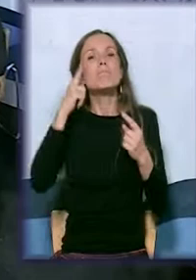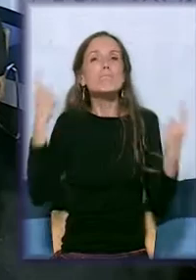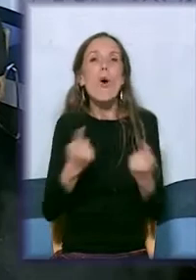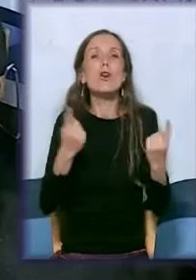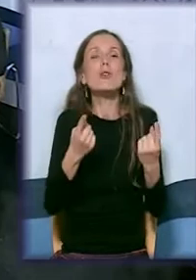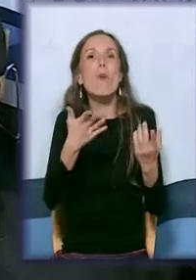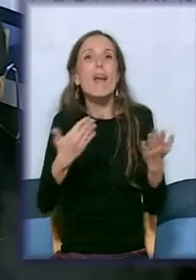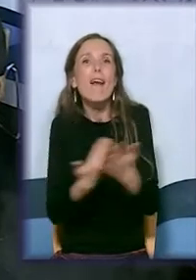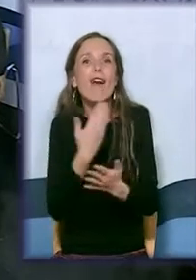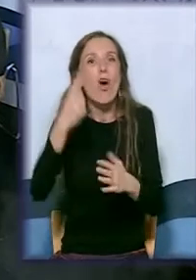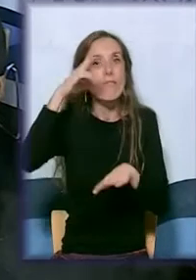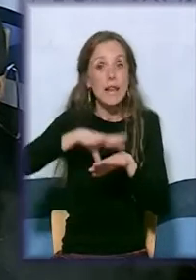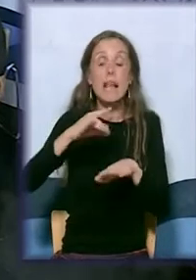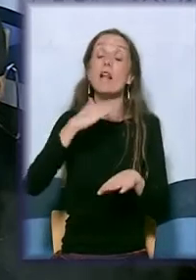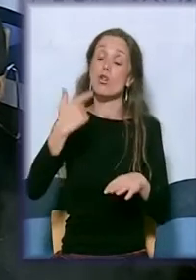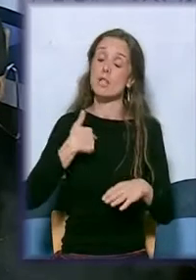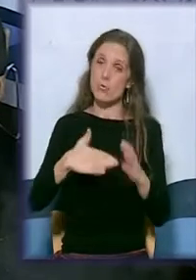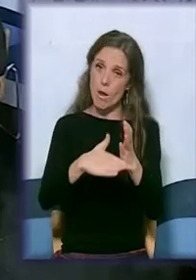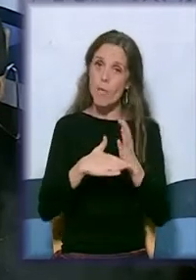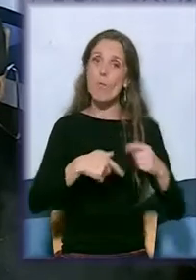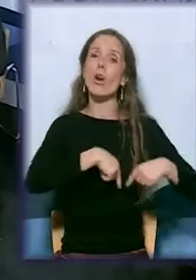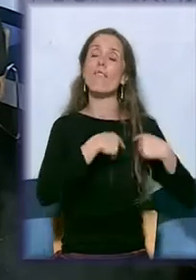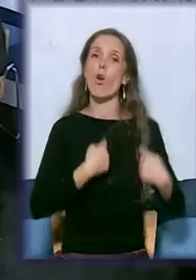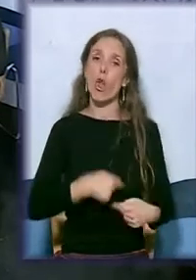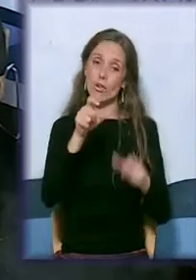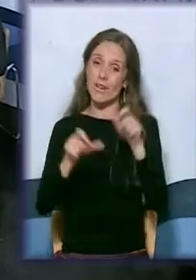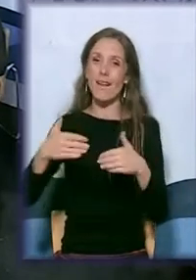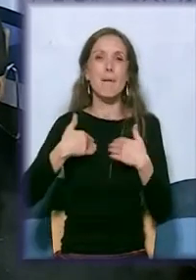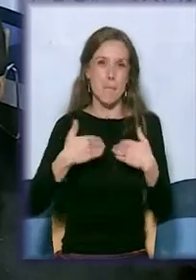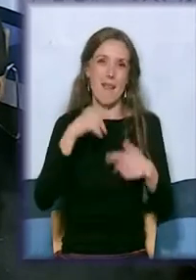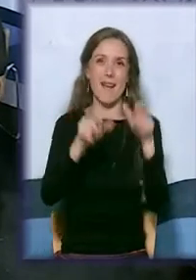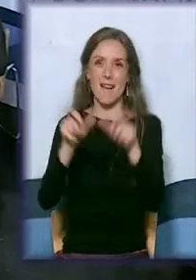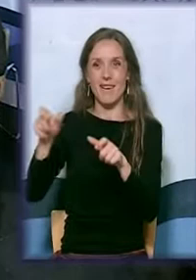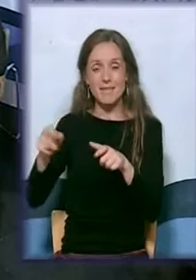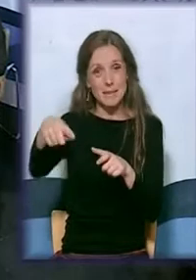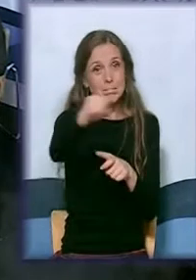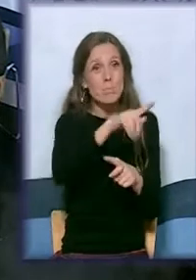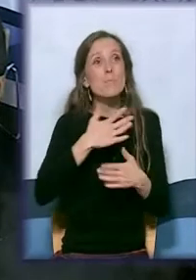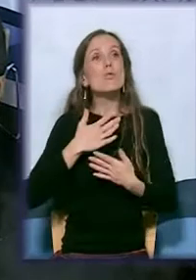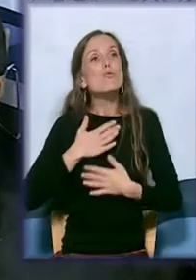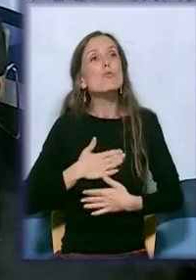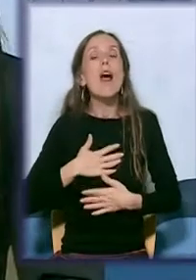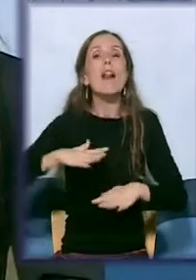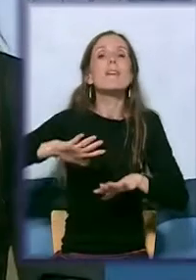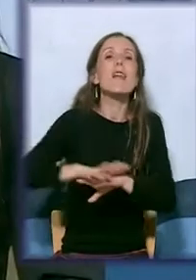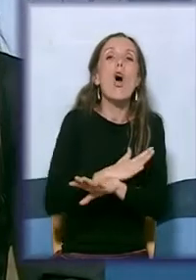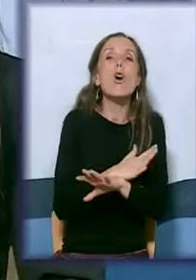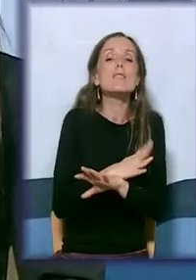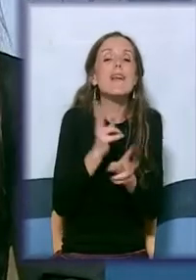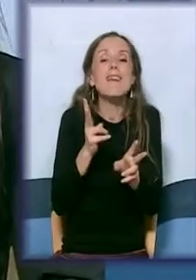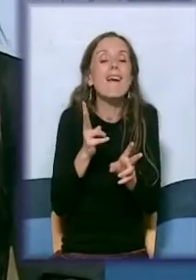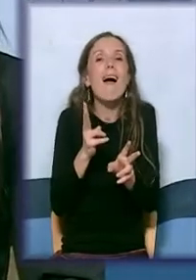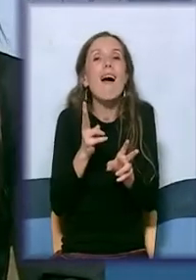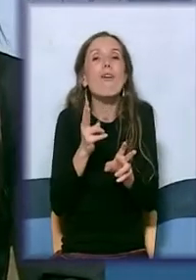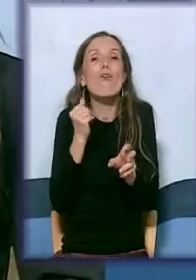svemu tome su nam pomogli volonteri koji su se uključili, mladi ljudi koji su želeli upravo da osete rad sa ovakvom vrstom, da